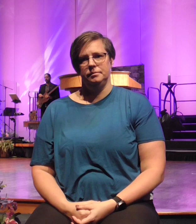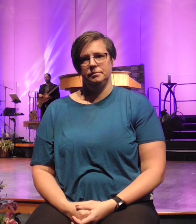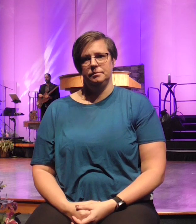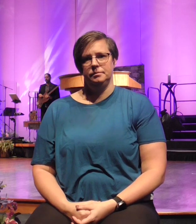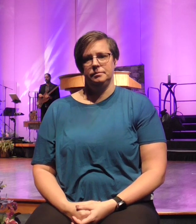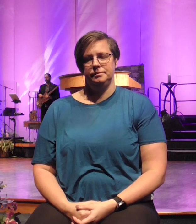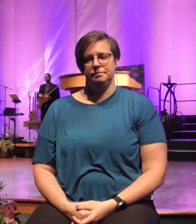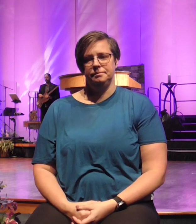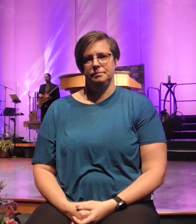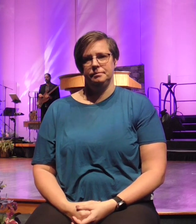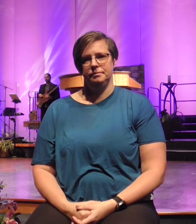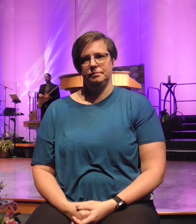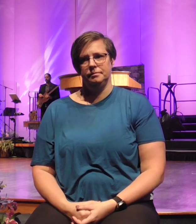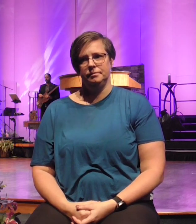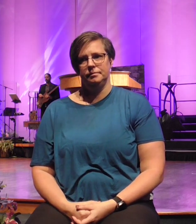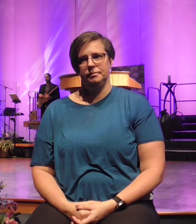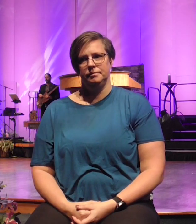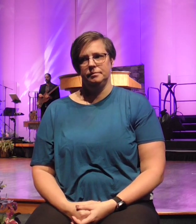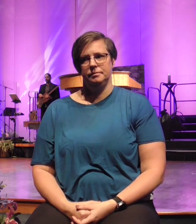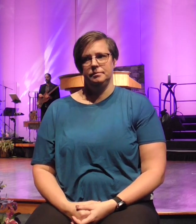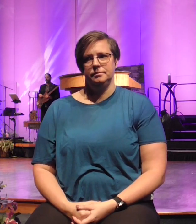בתוכם